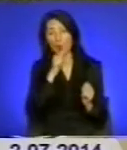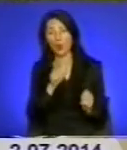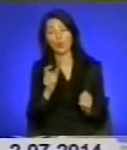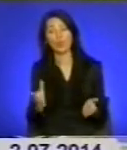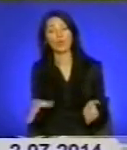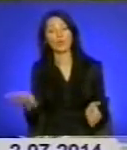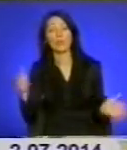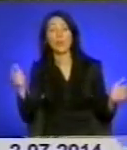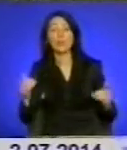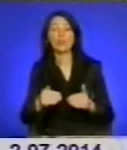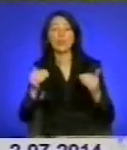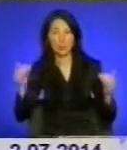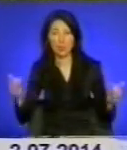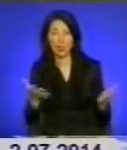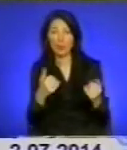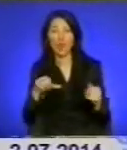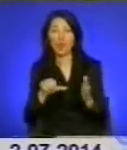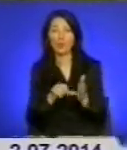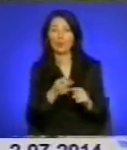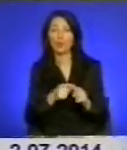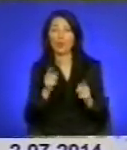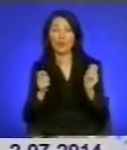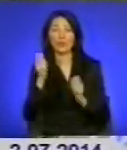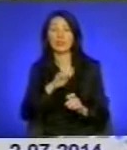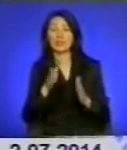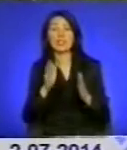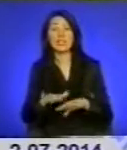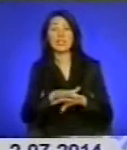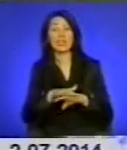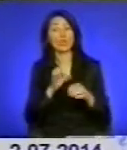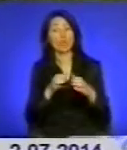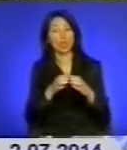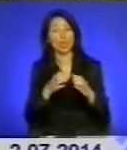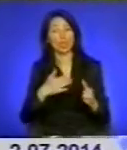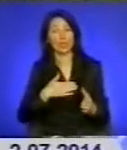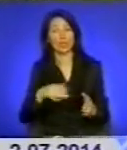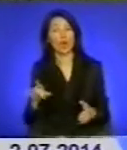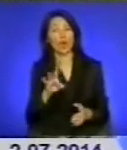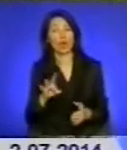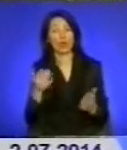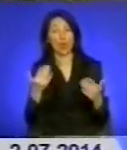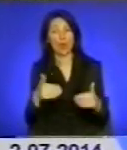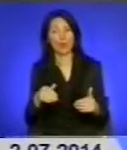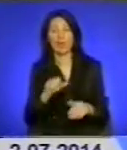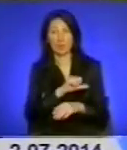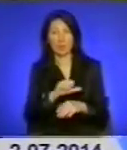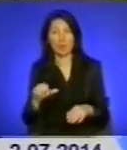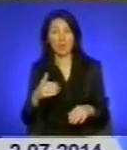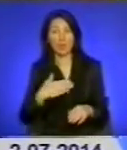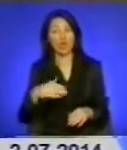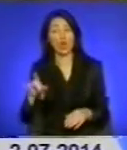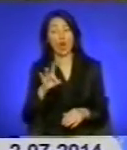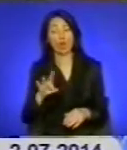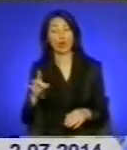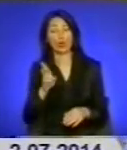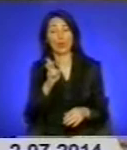все більше і більше бере участь в цьому фестивалі не тільки народні колективи нашого району а вже і за межі нашого району виходить